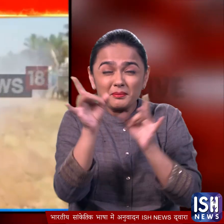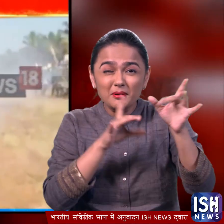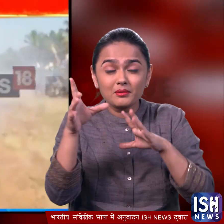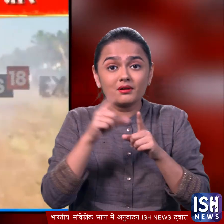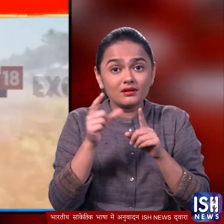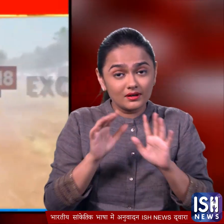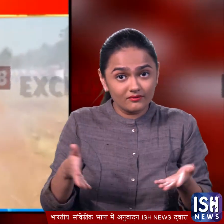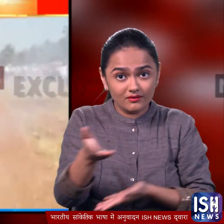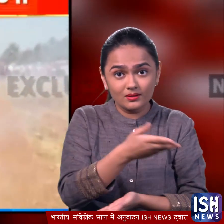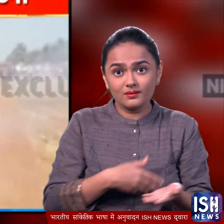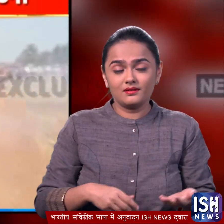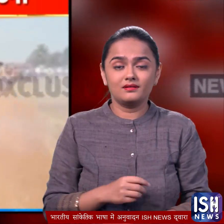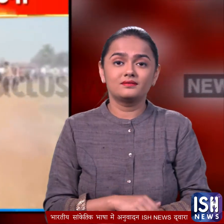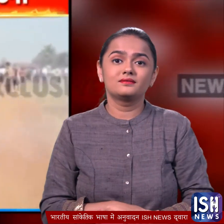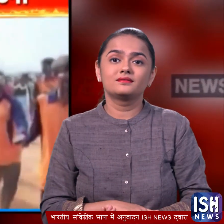गए।